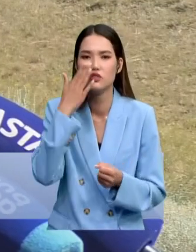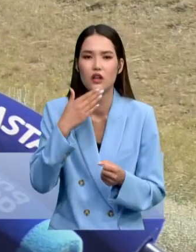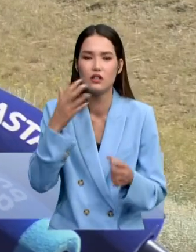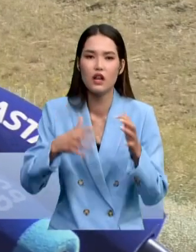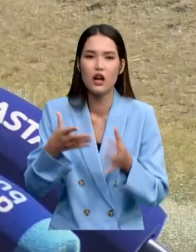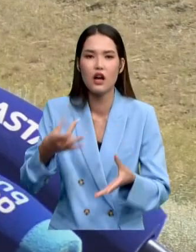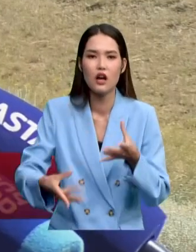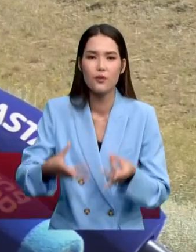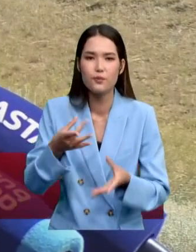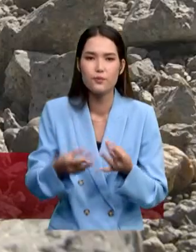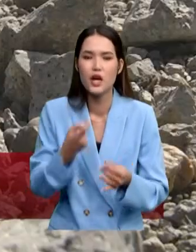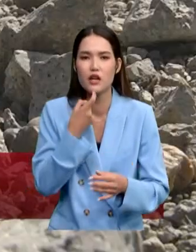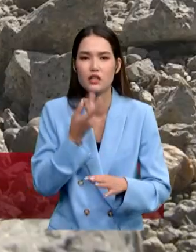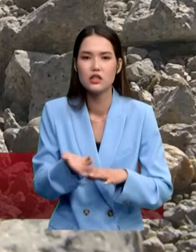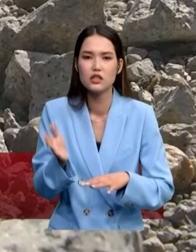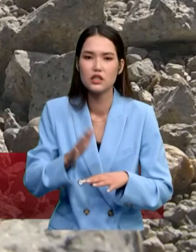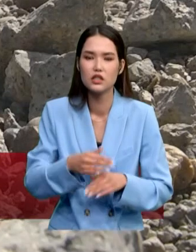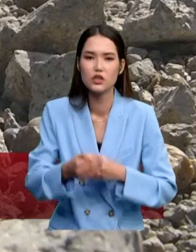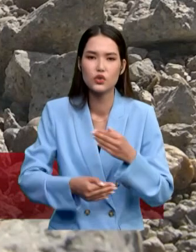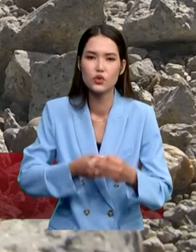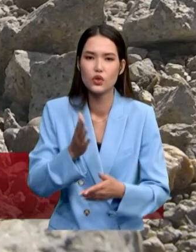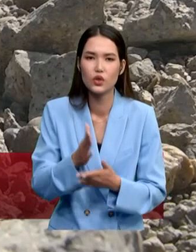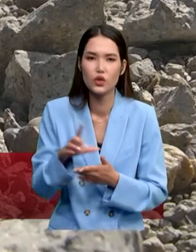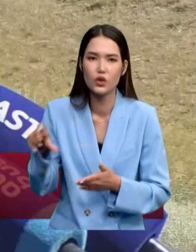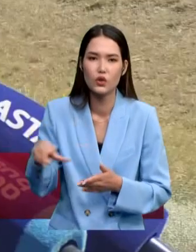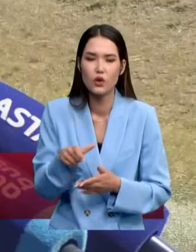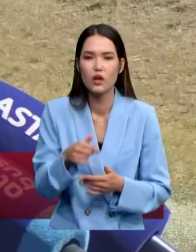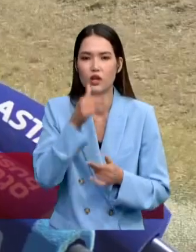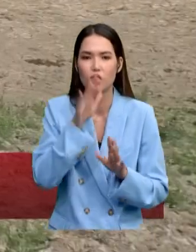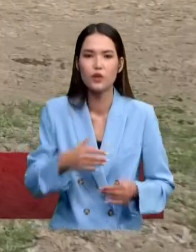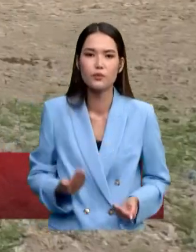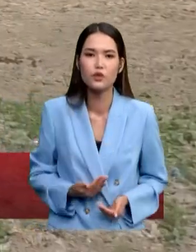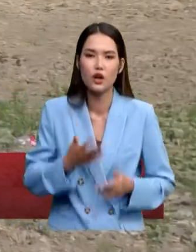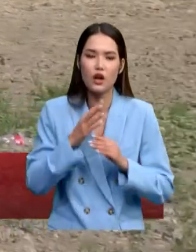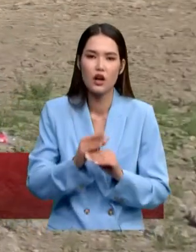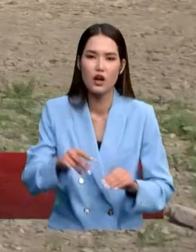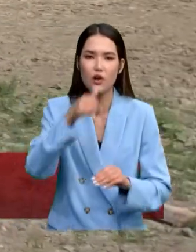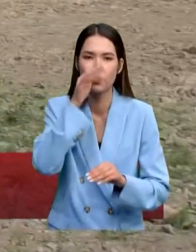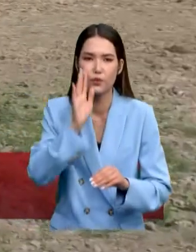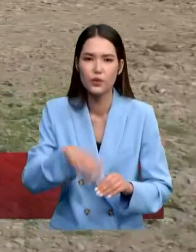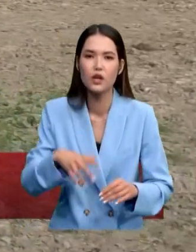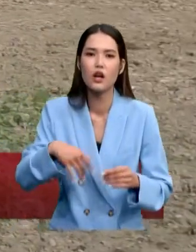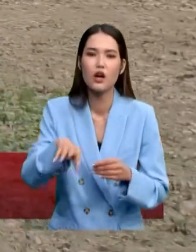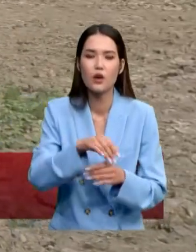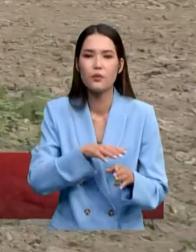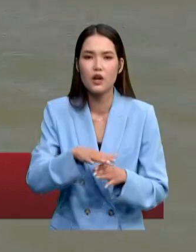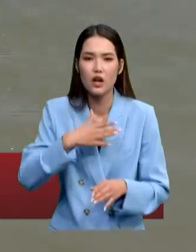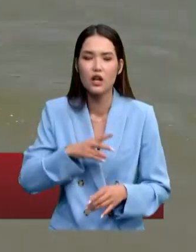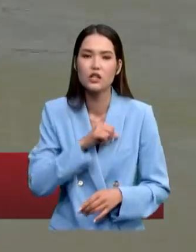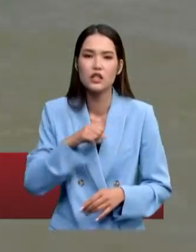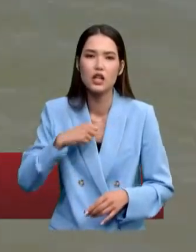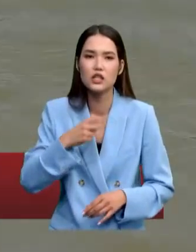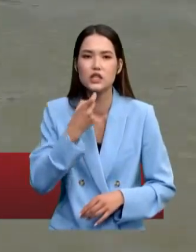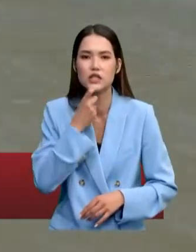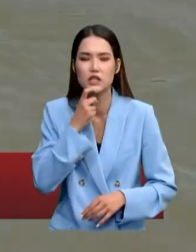осы қатынасқа қиын болады осы ауыл тұрғындарына. Скорый не кіре алмайды. Сол жағдай. Мұндағы жұрт бәріне де төзеді. Тек ең қинайтыны